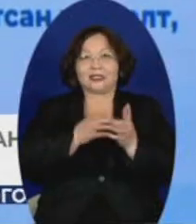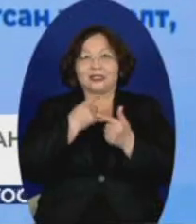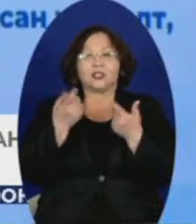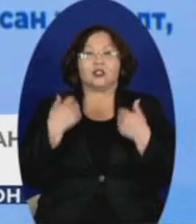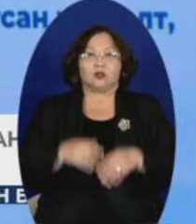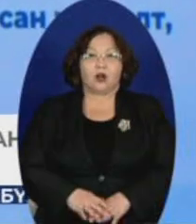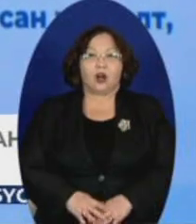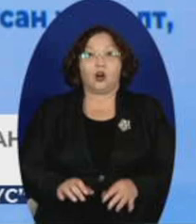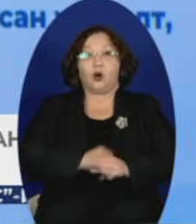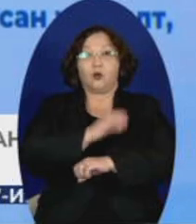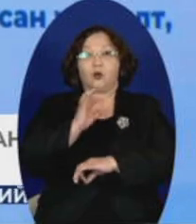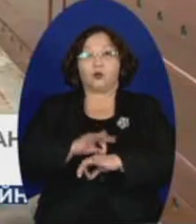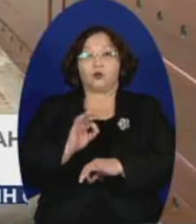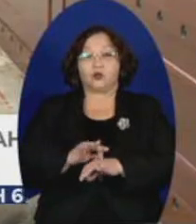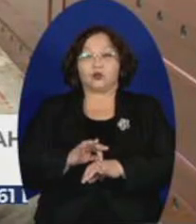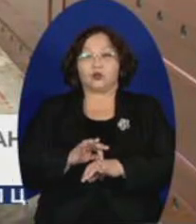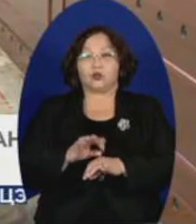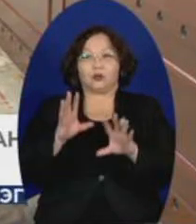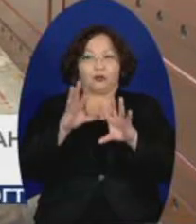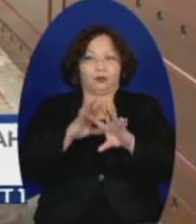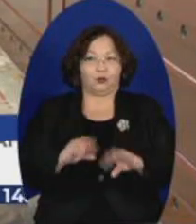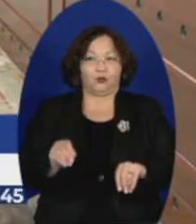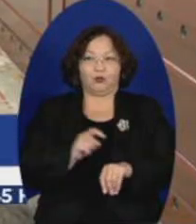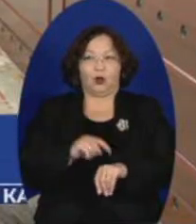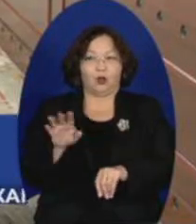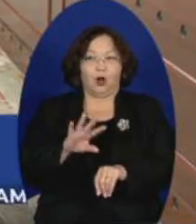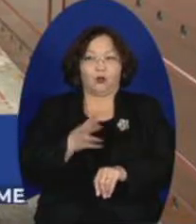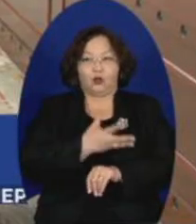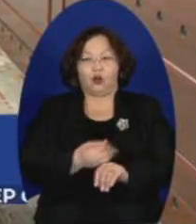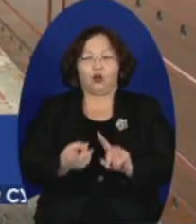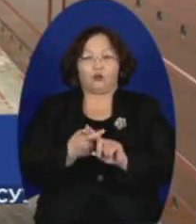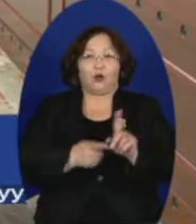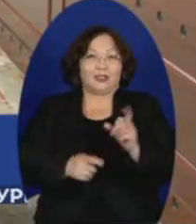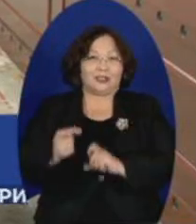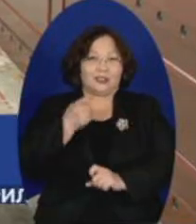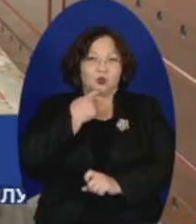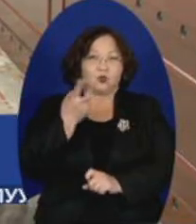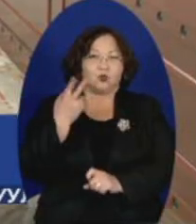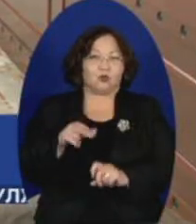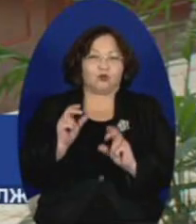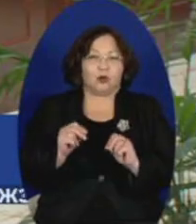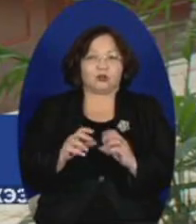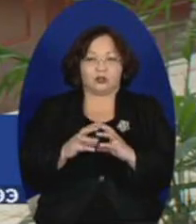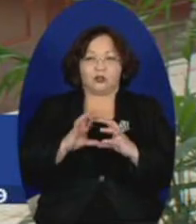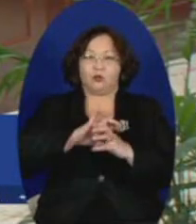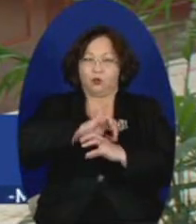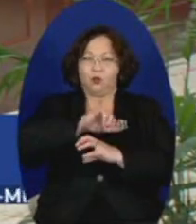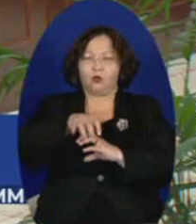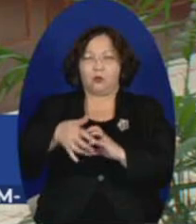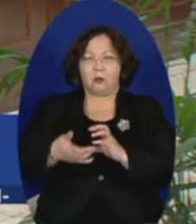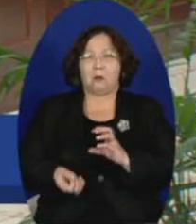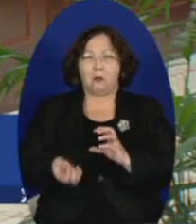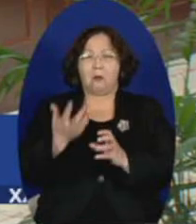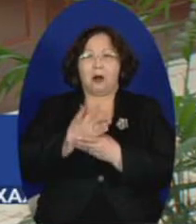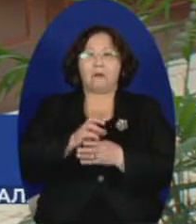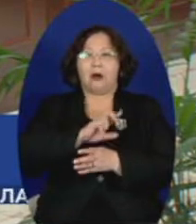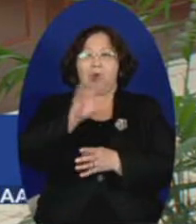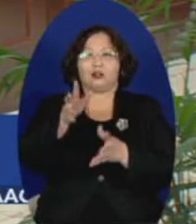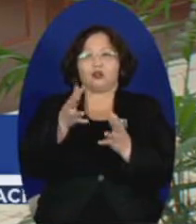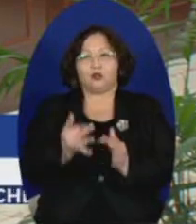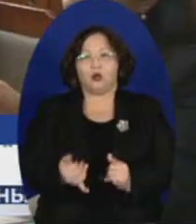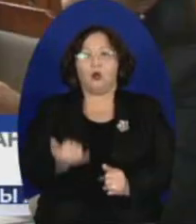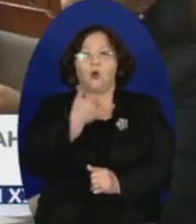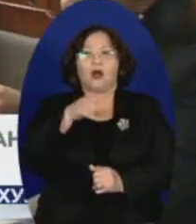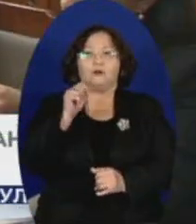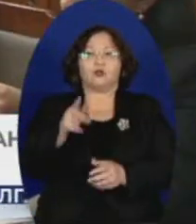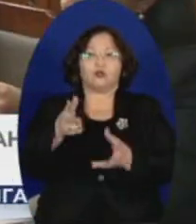За COVID-19 цар тахлын нөлөө бүрэн арилаагүй, за түүнээс үүдэлтэй эдийн засгийн хүндрэлүүд улс орон бүрт байна. Гэсэн ч байгаль орчны дөрөлтөл уур амьсгалын